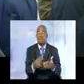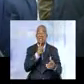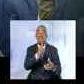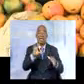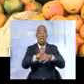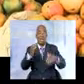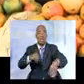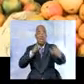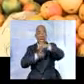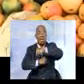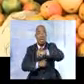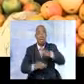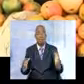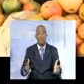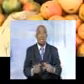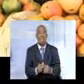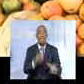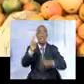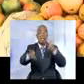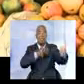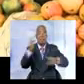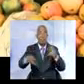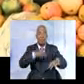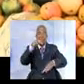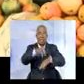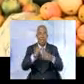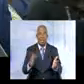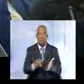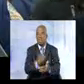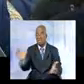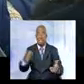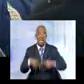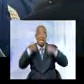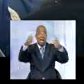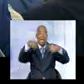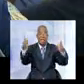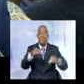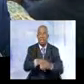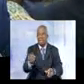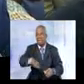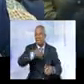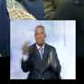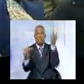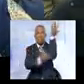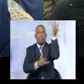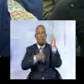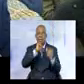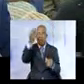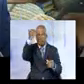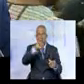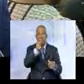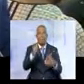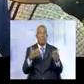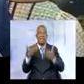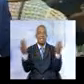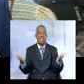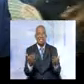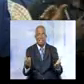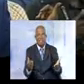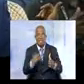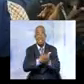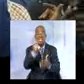Cela passe par la mise en place de lignes budgétaires pour les coordonnateurs municipaux, de projets qui permettent aux femmes et aux jeunes de